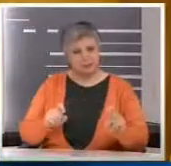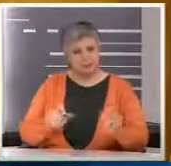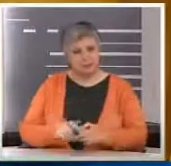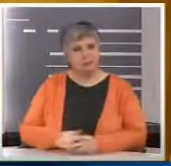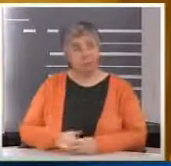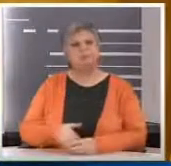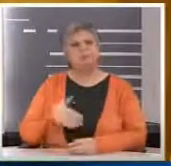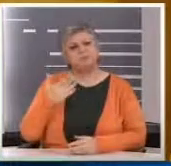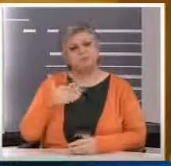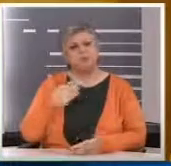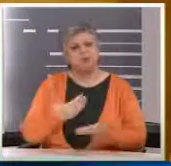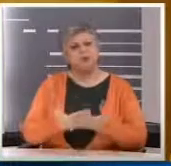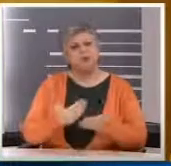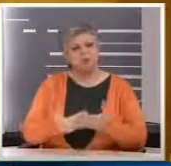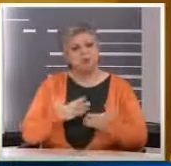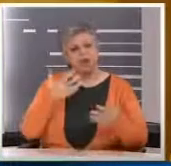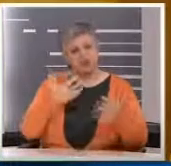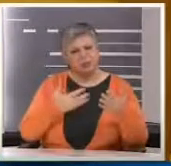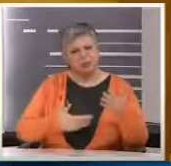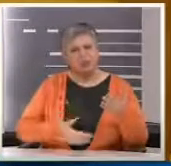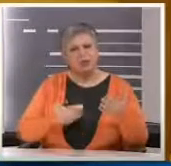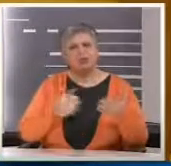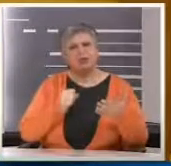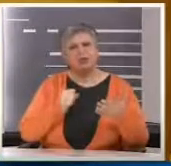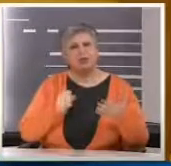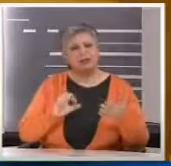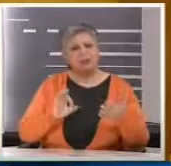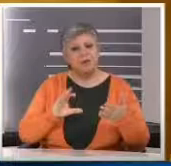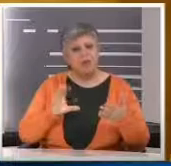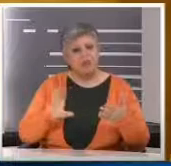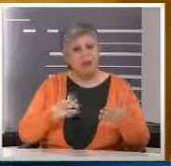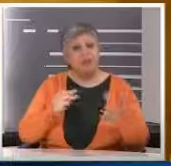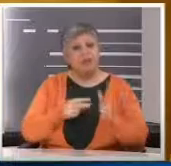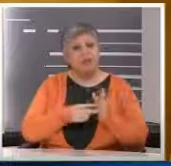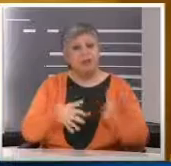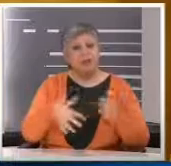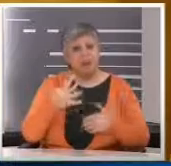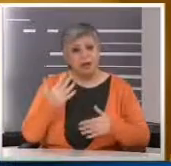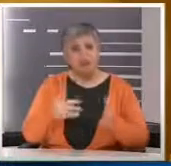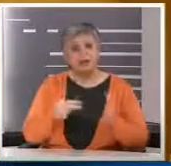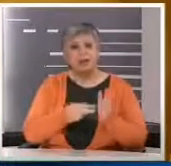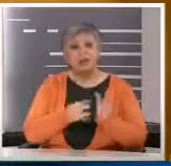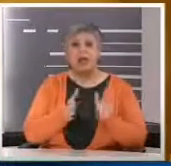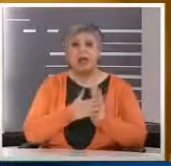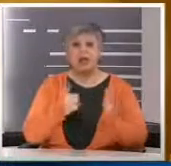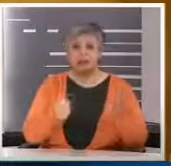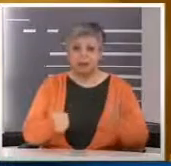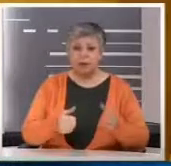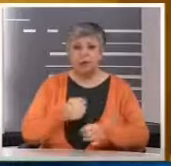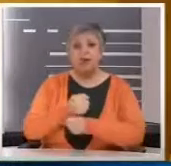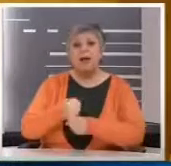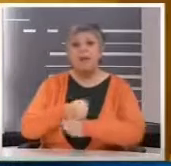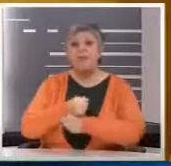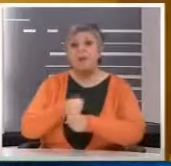Λένε ότι σύμφωνα με τα στοιχεία του ΣΦΕ, το έτος 2015 και το έτος 2016, η φαρμακευτική δαπάνη του